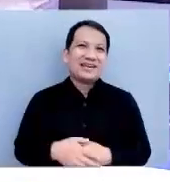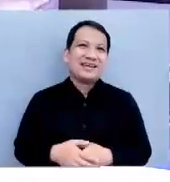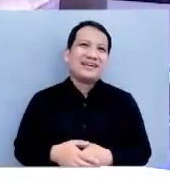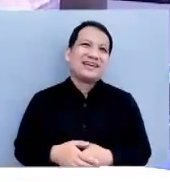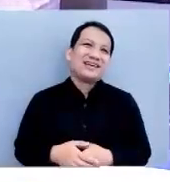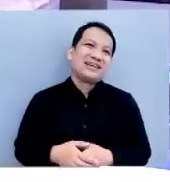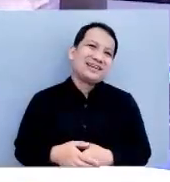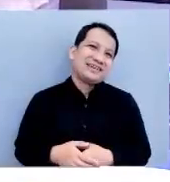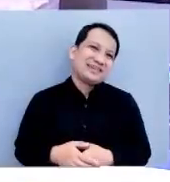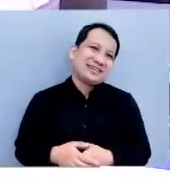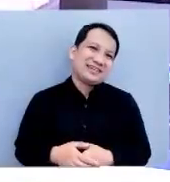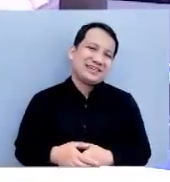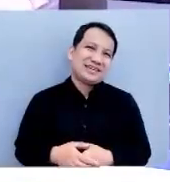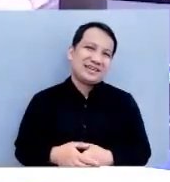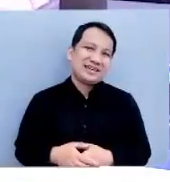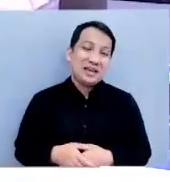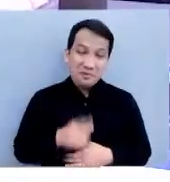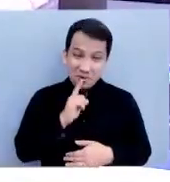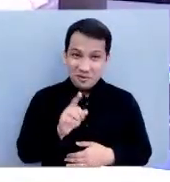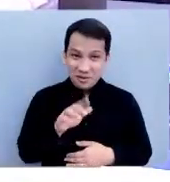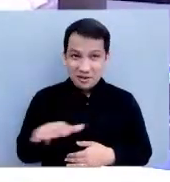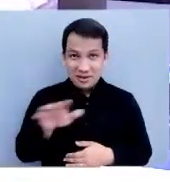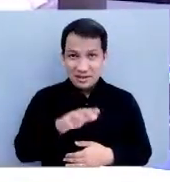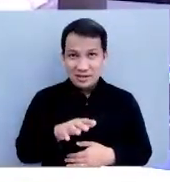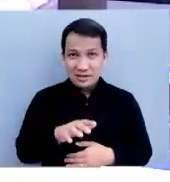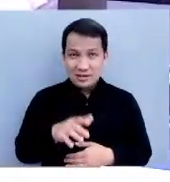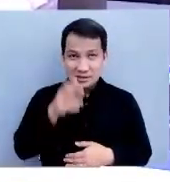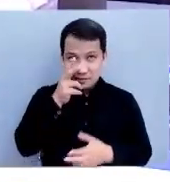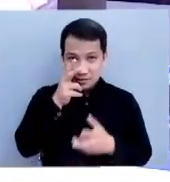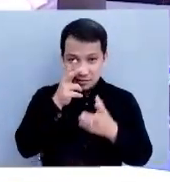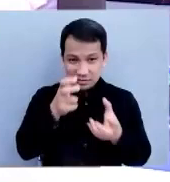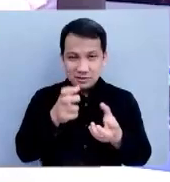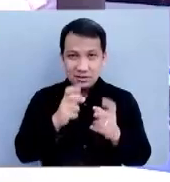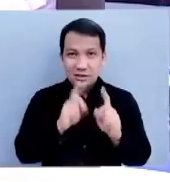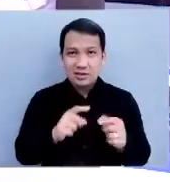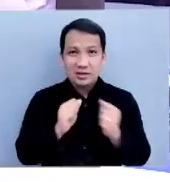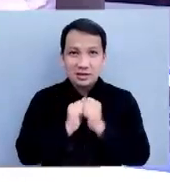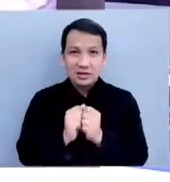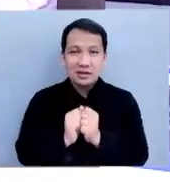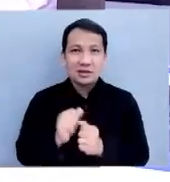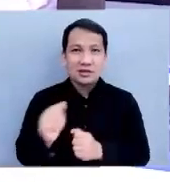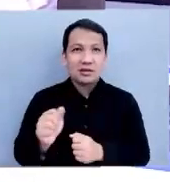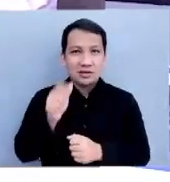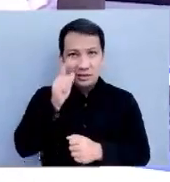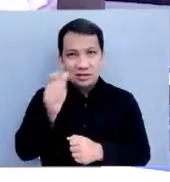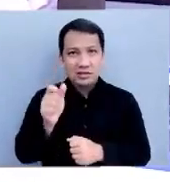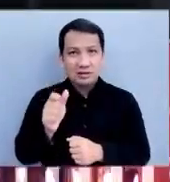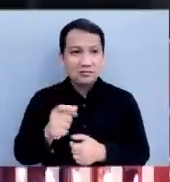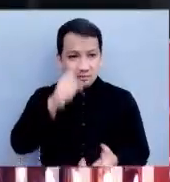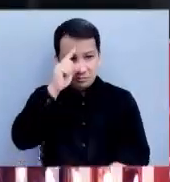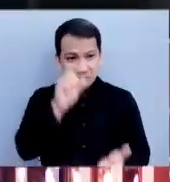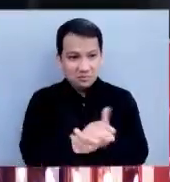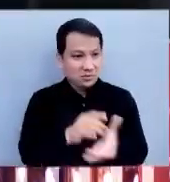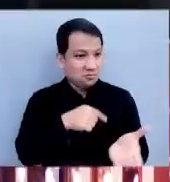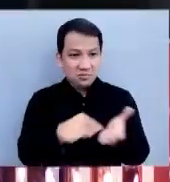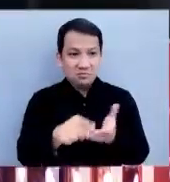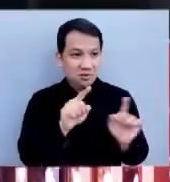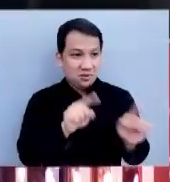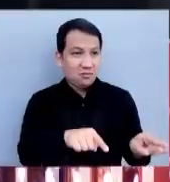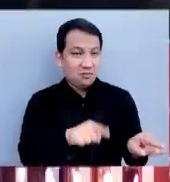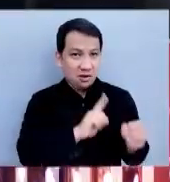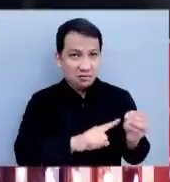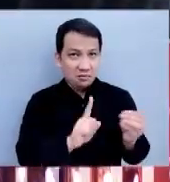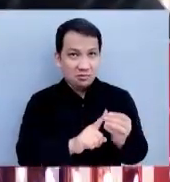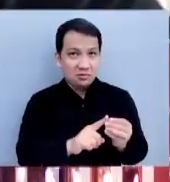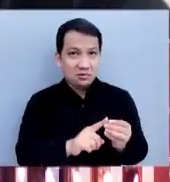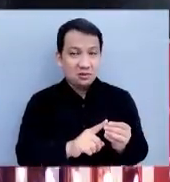Sige, sir. Sin, nabanggit nyo kanina na panood namin sa report ng aming kasamahan na si Elaine, hindi kayo naniniwalang hindi bayad itong ad